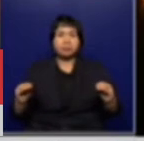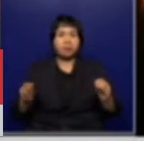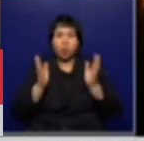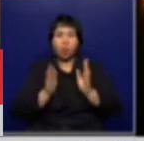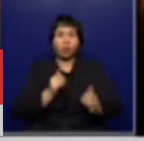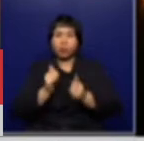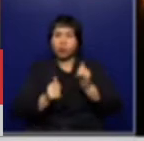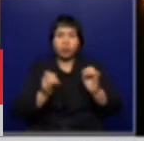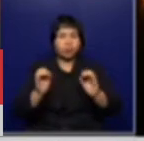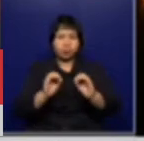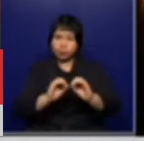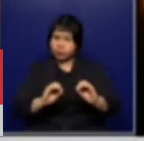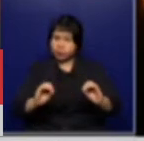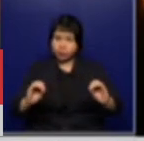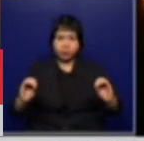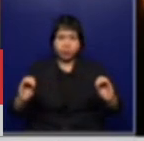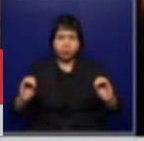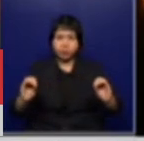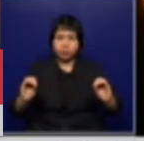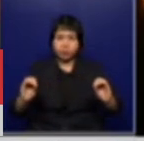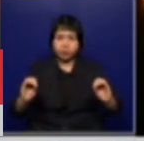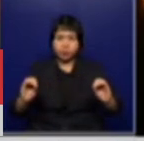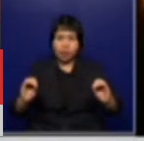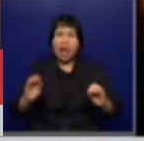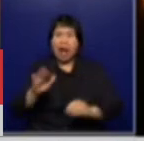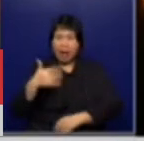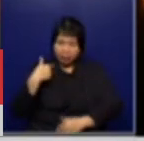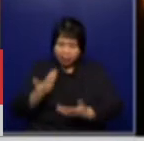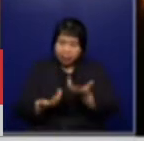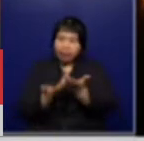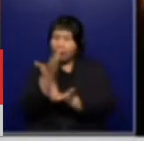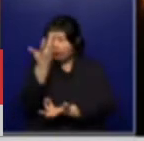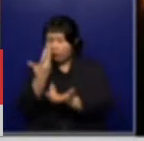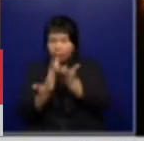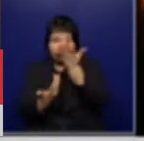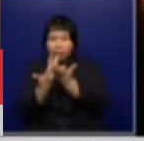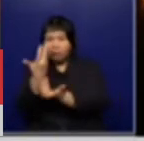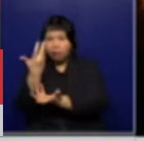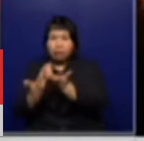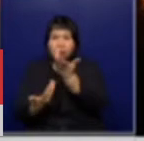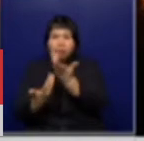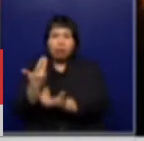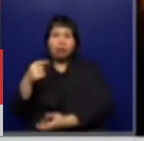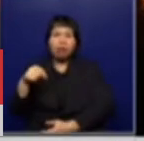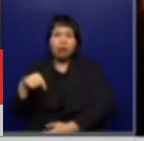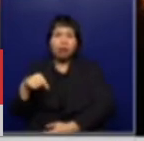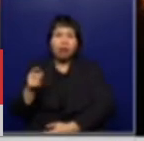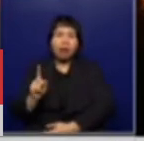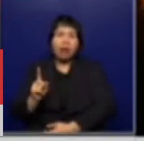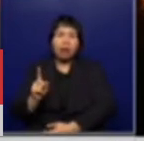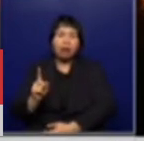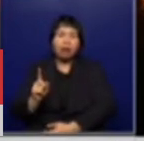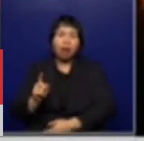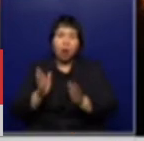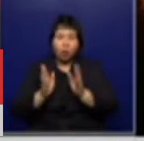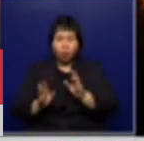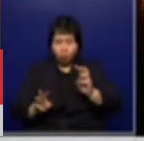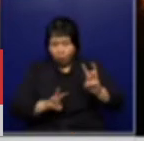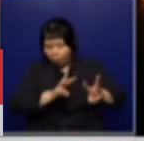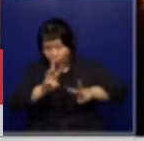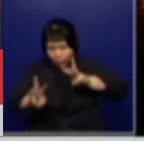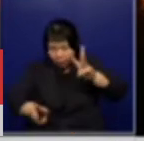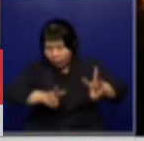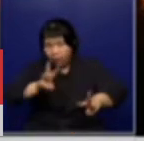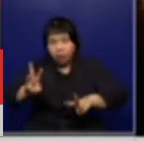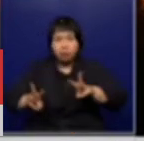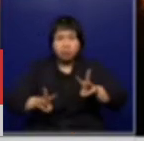วค่ะบางแห่งนะคะมีหญ้าขึ้นรกชัดค่ะกลายเป็นพื้นที่ร้างถูกปล่อยวิ้งไว้ค่ะ